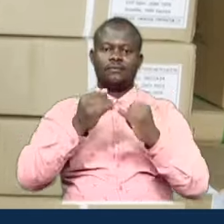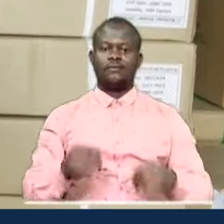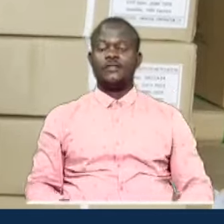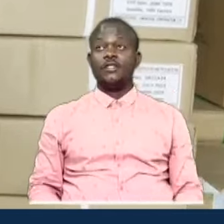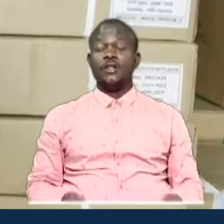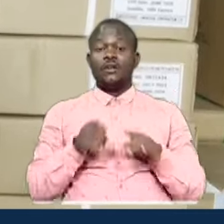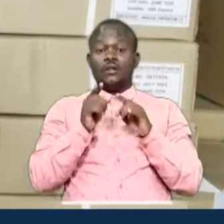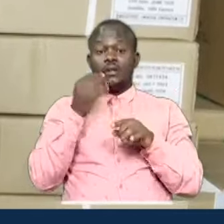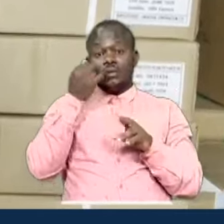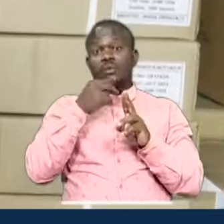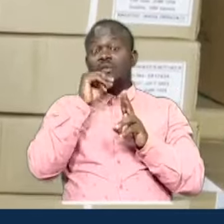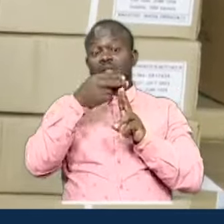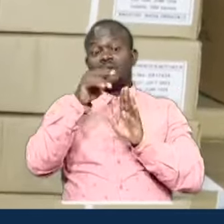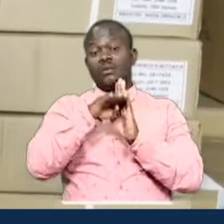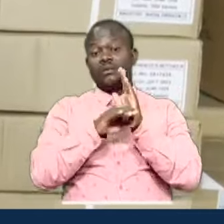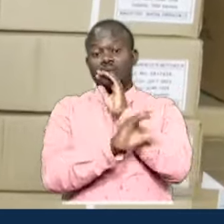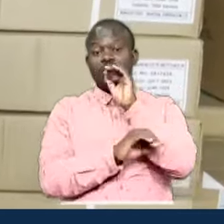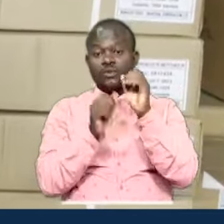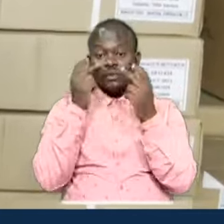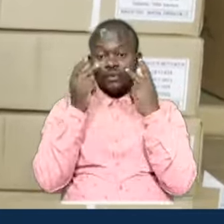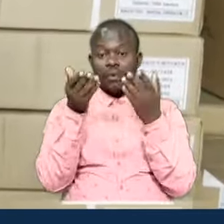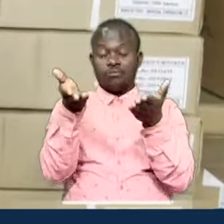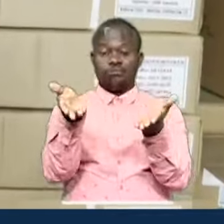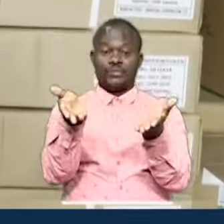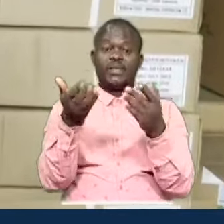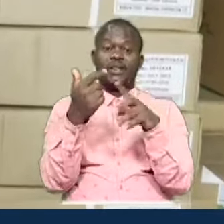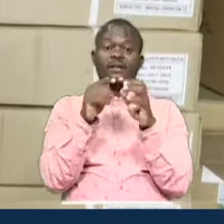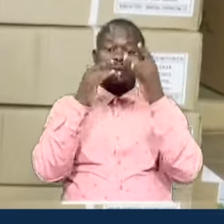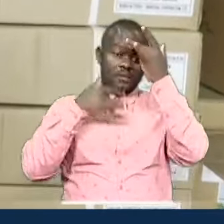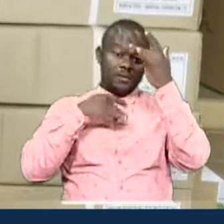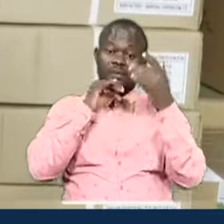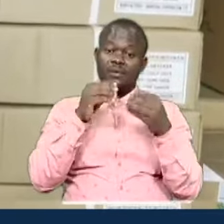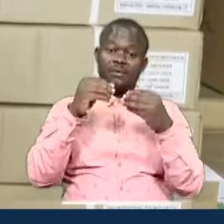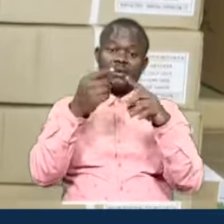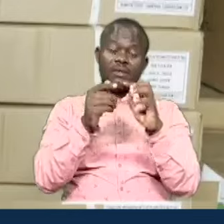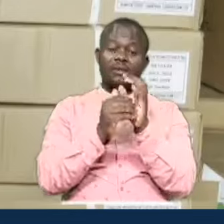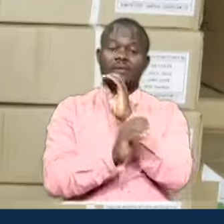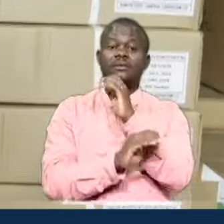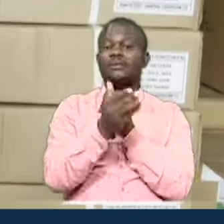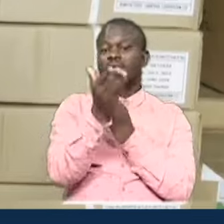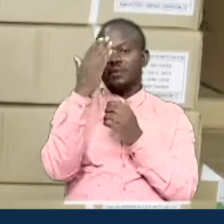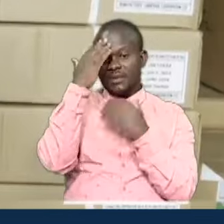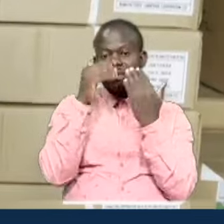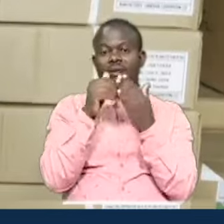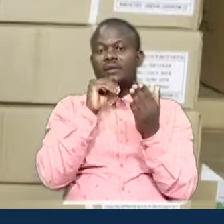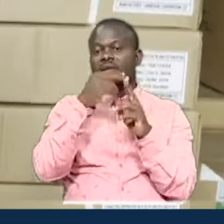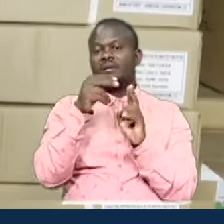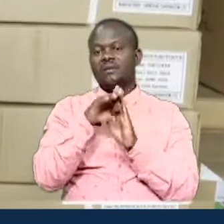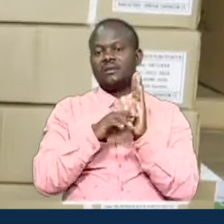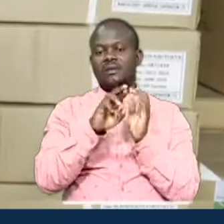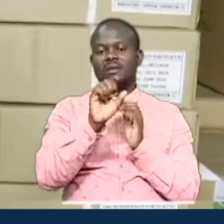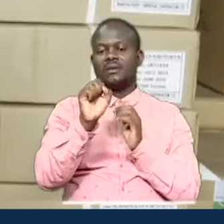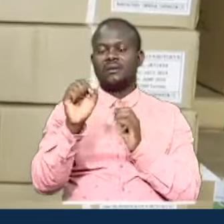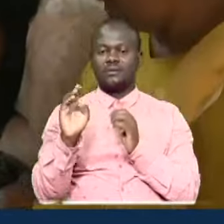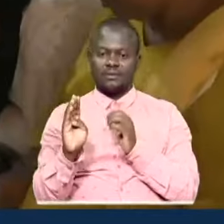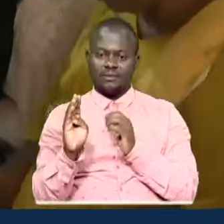uwo muti n'ubwo utari kuri liste mu gihugu ushobora kuwabona hari ugasanga umurwayi ntabwo awubonye kandi mu gihugu hari kubera ko wenda utari kuri liste ya RSSB. Ni uko